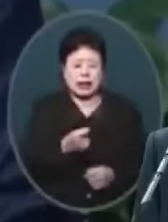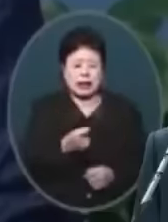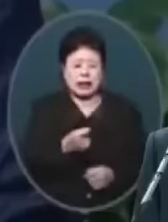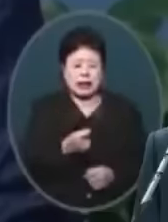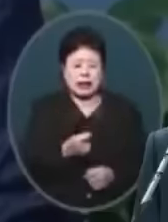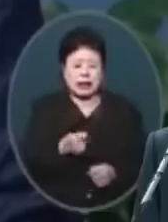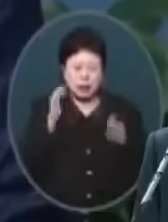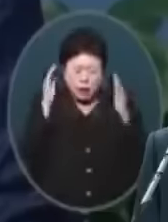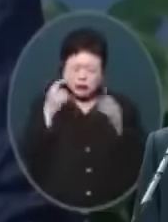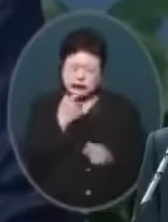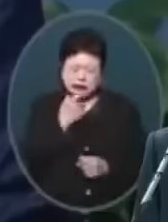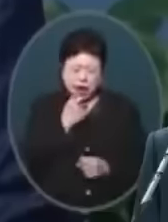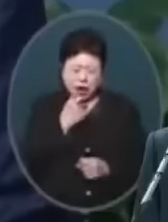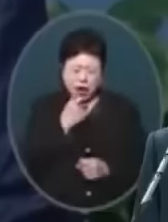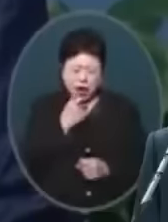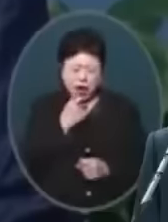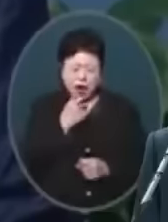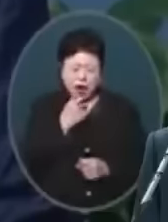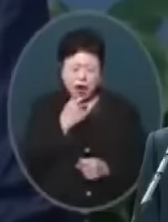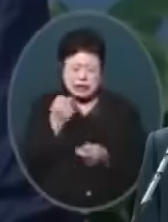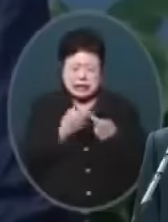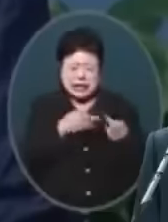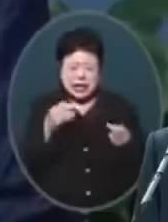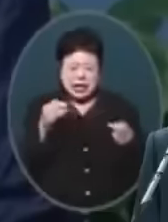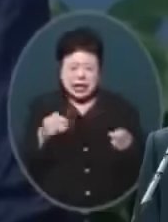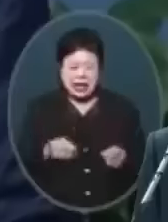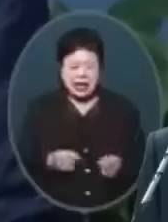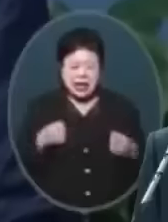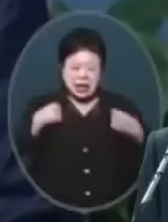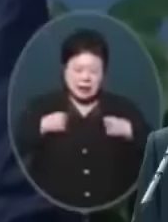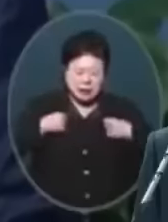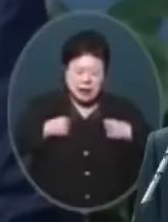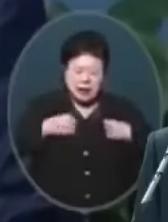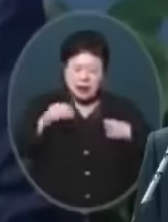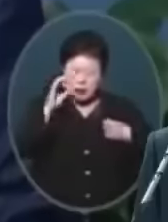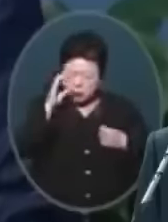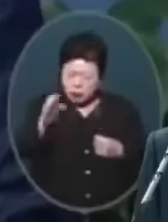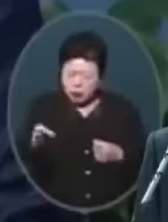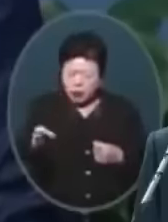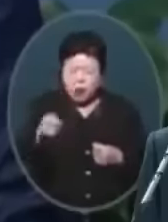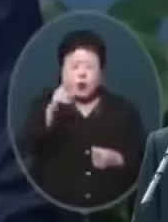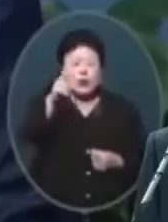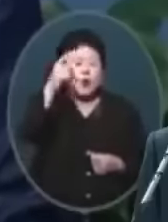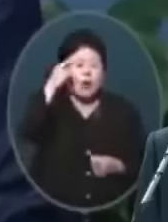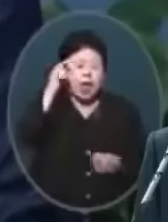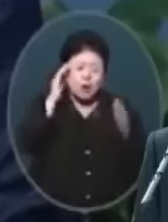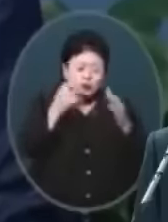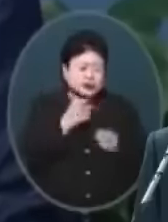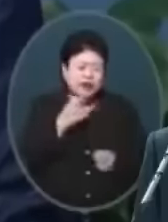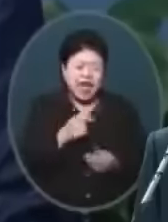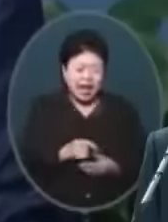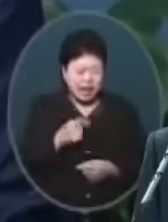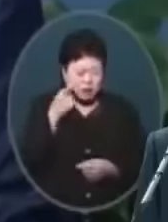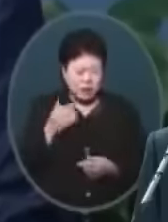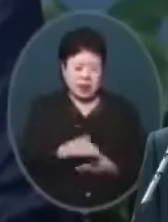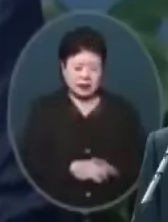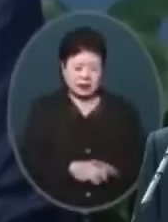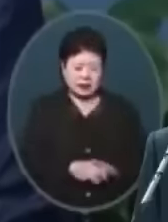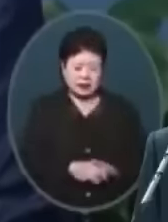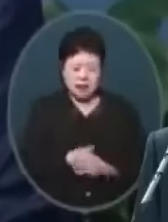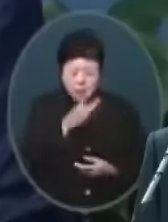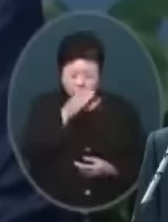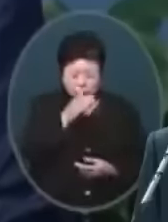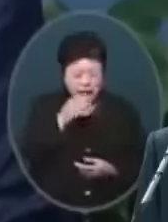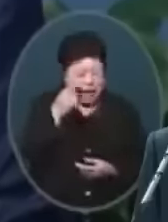안 하려고 하는 것을 보고 다른 애들은 다 공부를 하려고 하는데 너는 왜 공부를 안 하려나요? 너 혹시